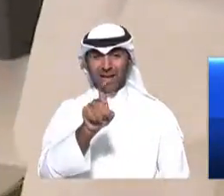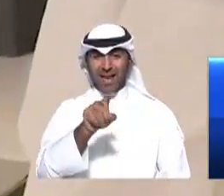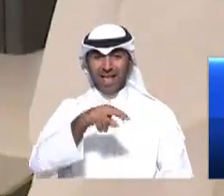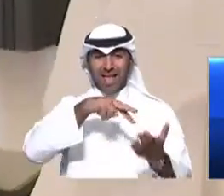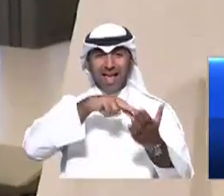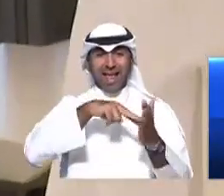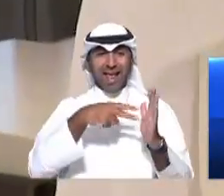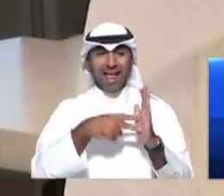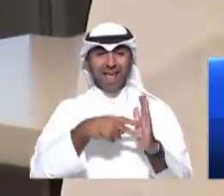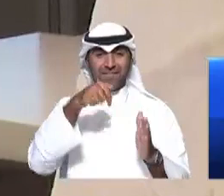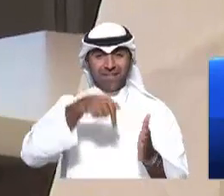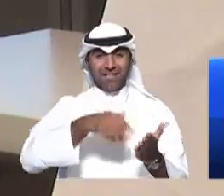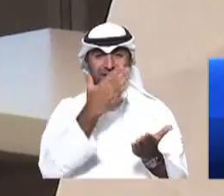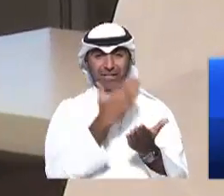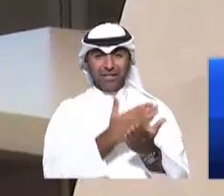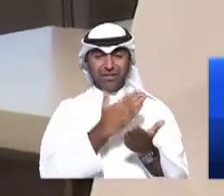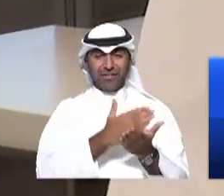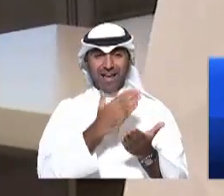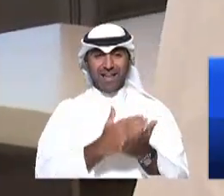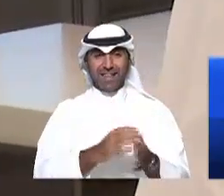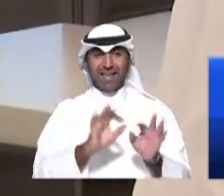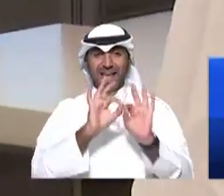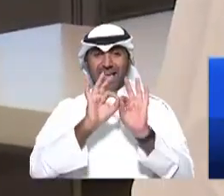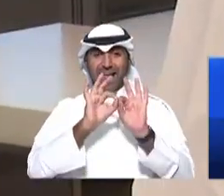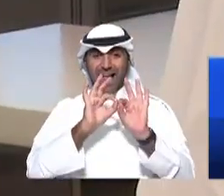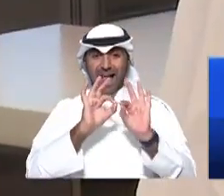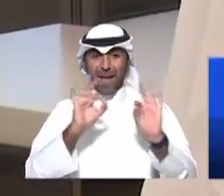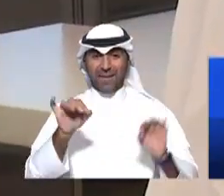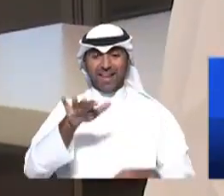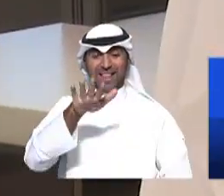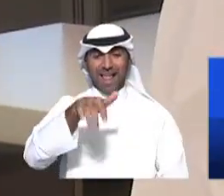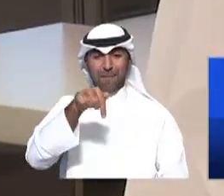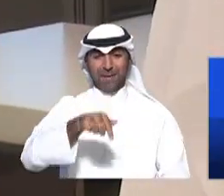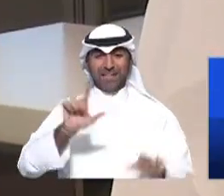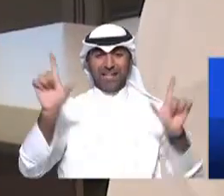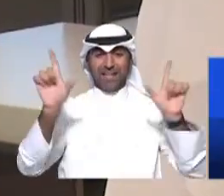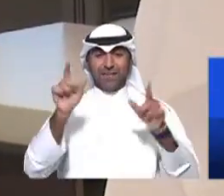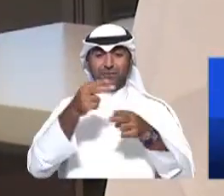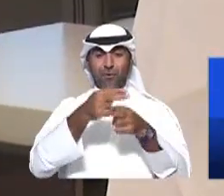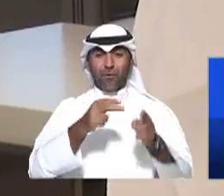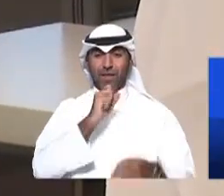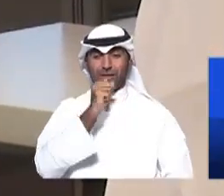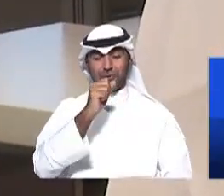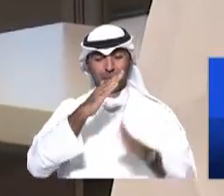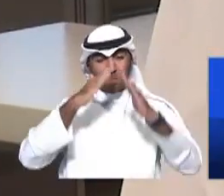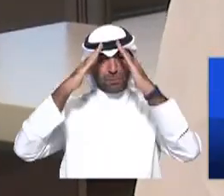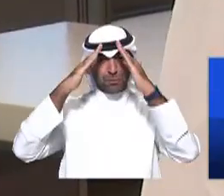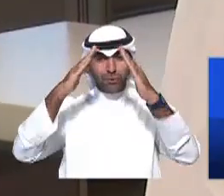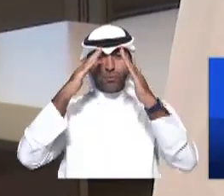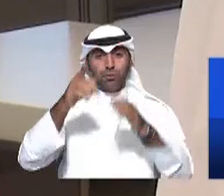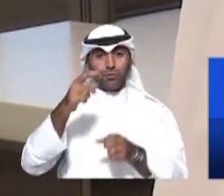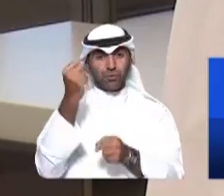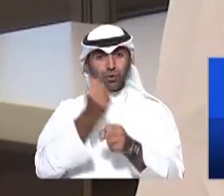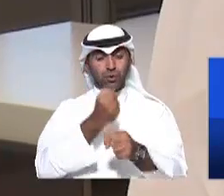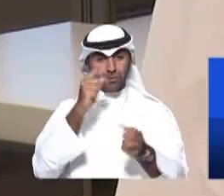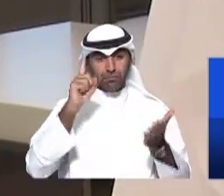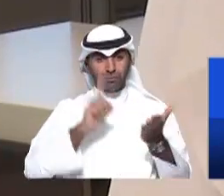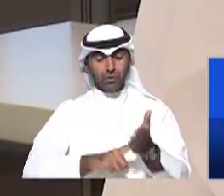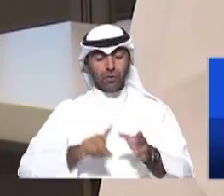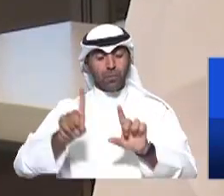أرحب بك على الهواء مباشرة من تلفزيون الكويت. بالفعل جهود جبارة تبذلها الإدارة العامة لخفر السواحل